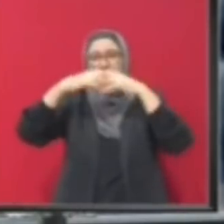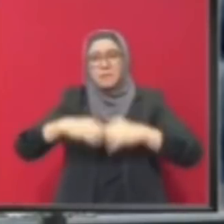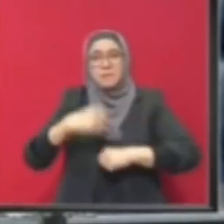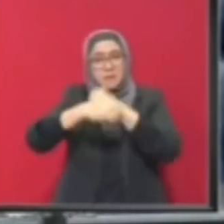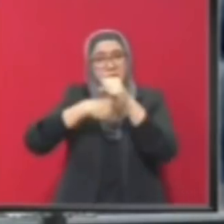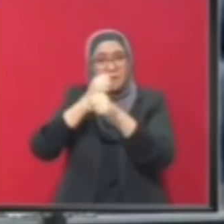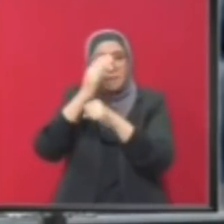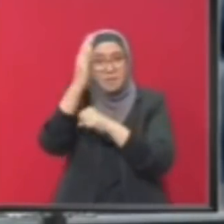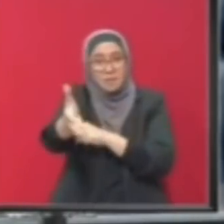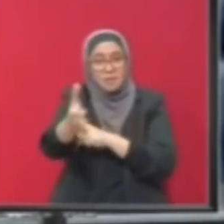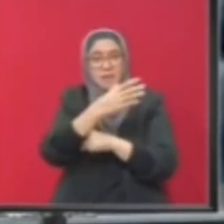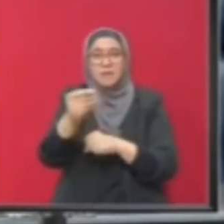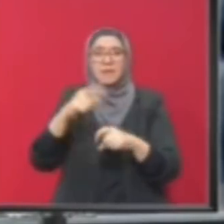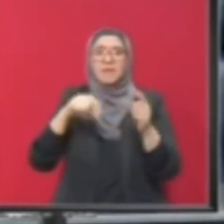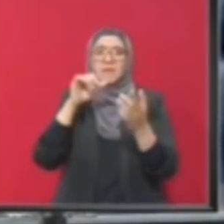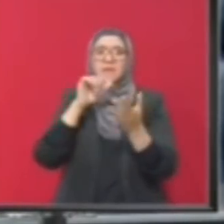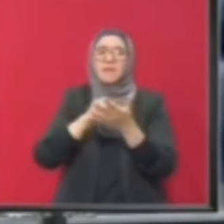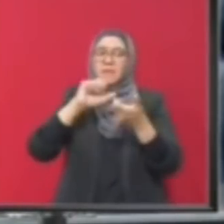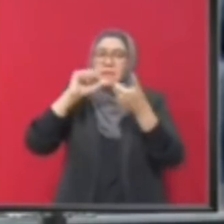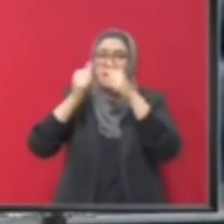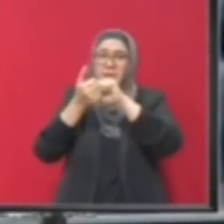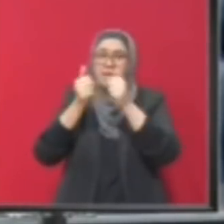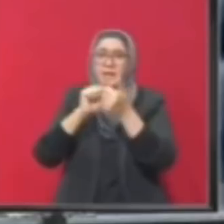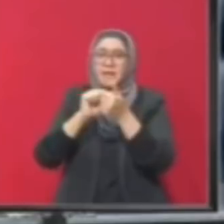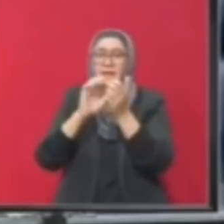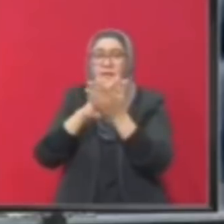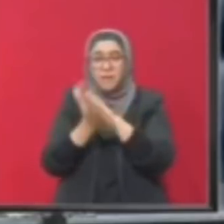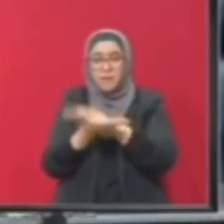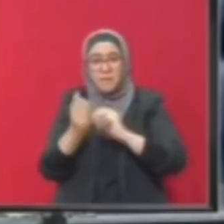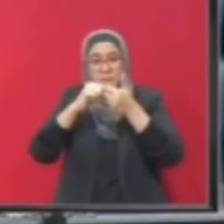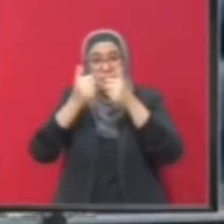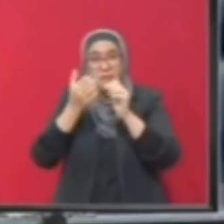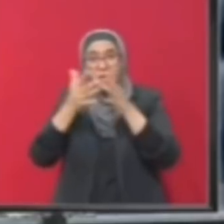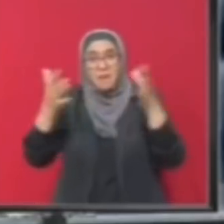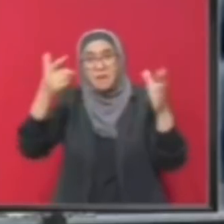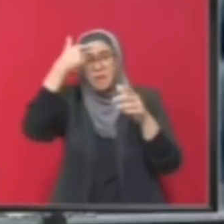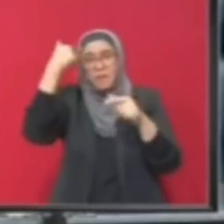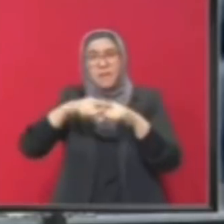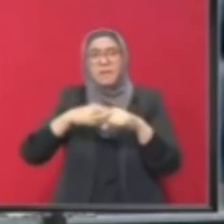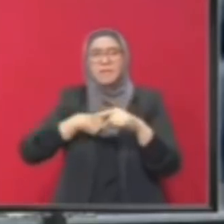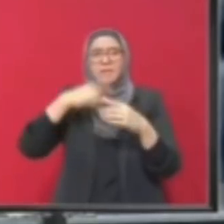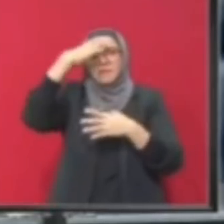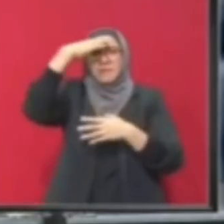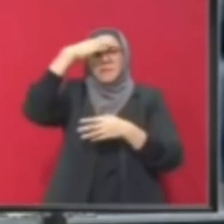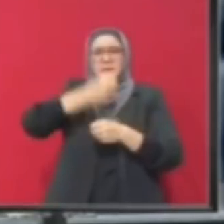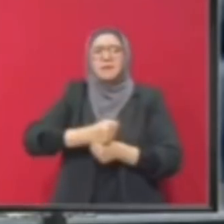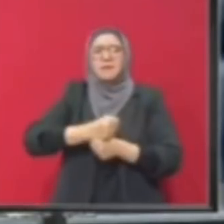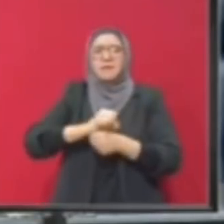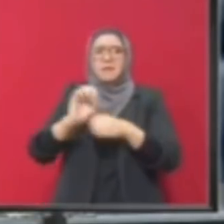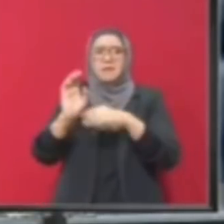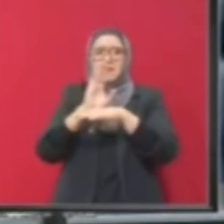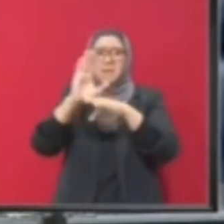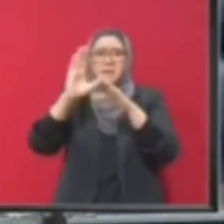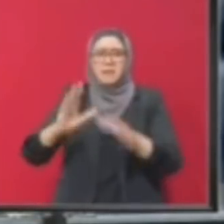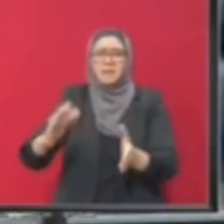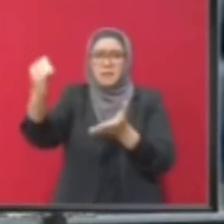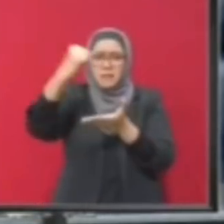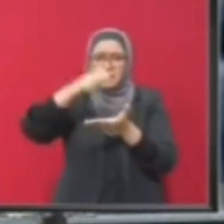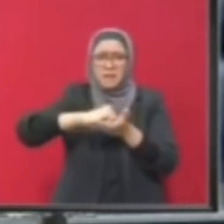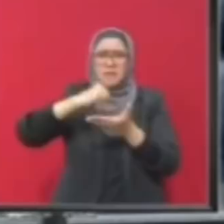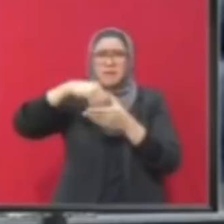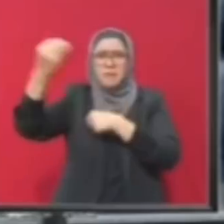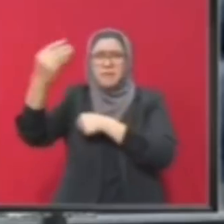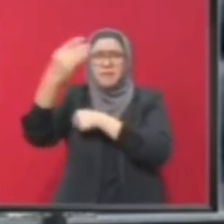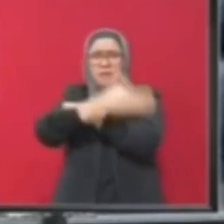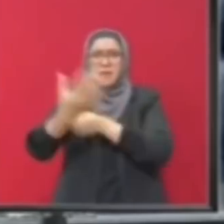masalah besar. Yakinan pelabur dan luar juga akan, dalam dan luar akan merosot. Pertama, bantuan tunai bulanan harus